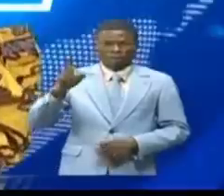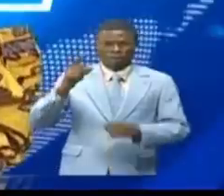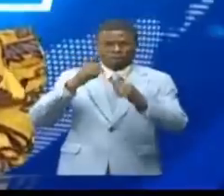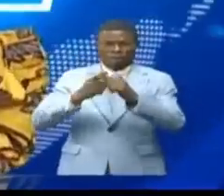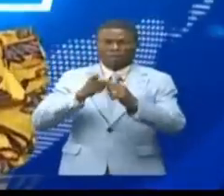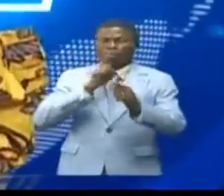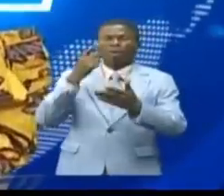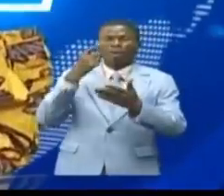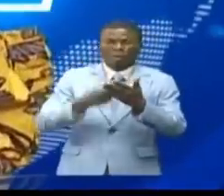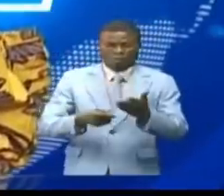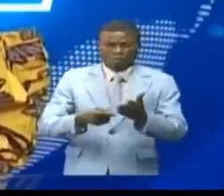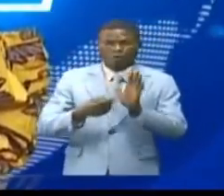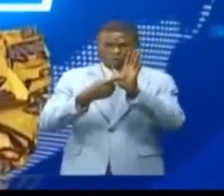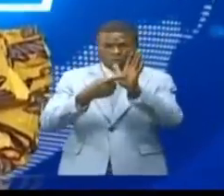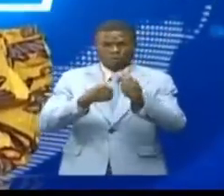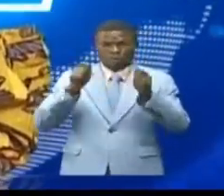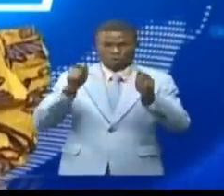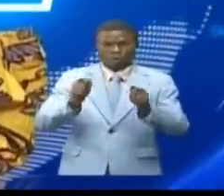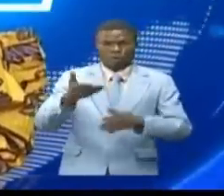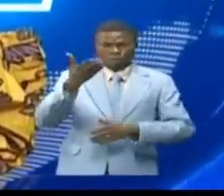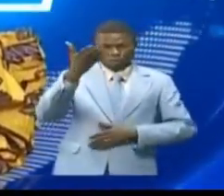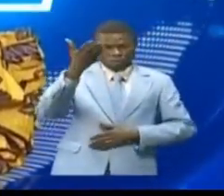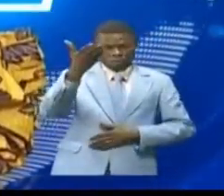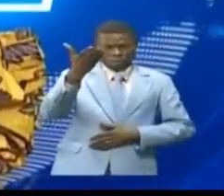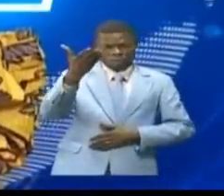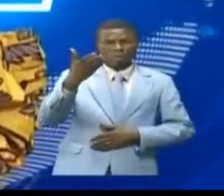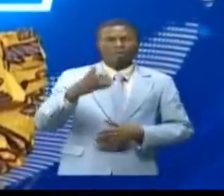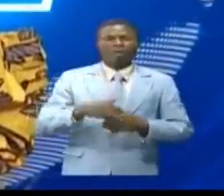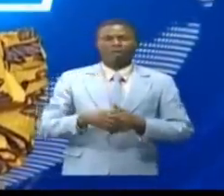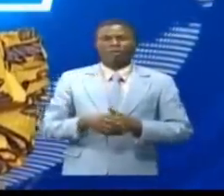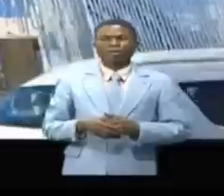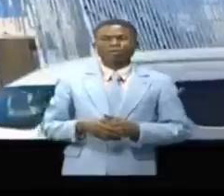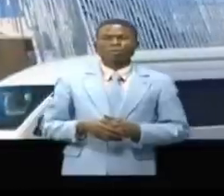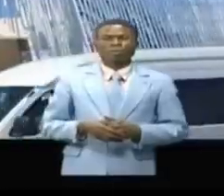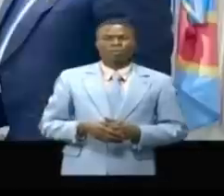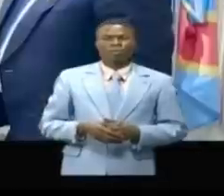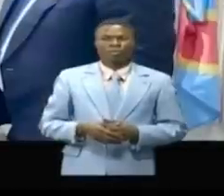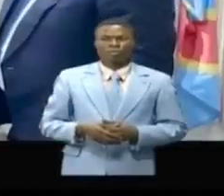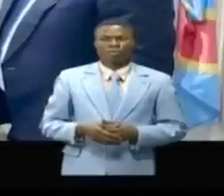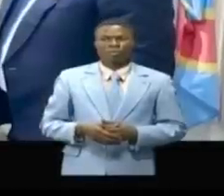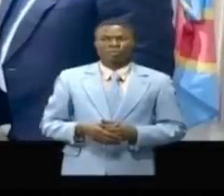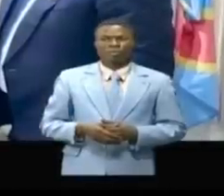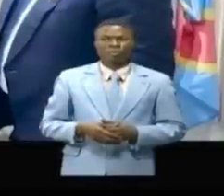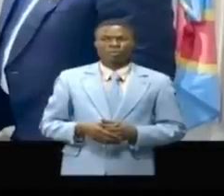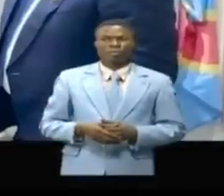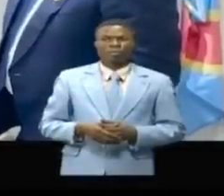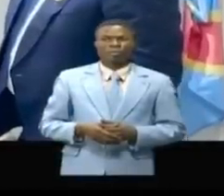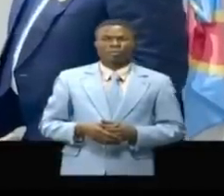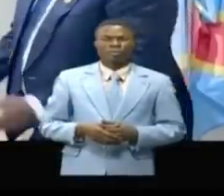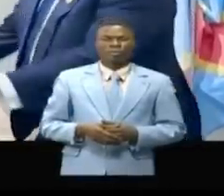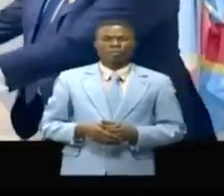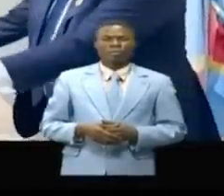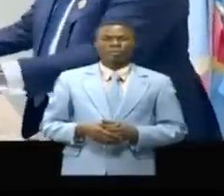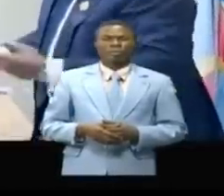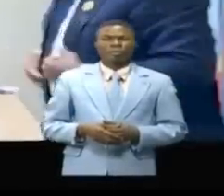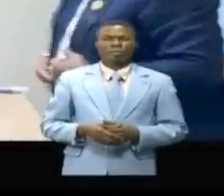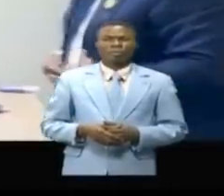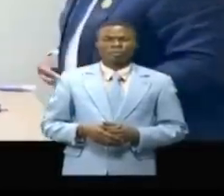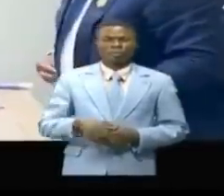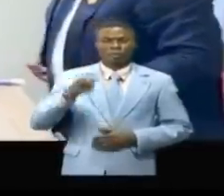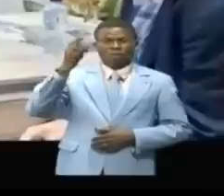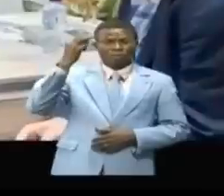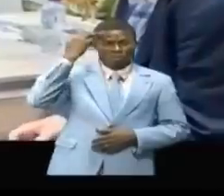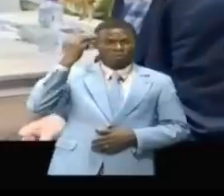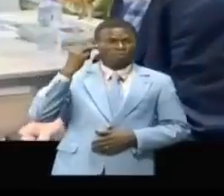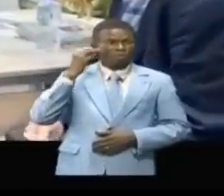échange dans ce reportage que nous propose Patty Tondango. Été présenté au Premier ministre Jean-Michel Samalou